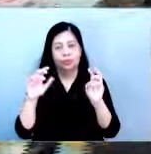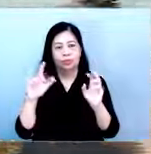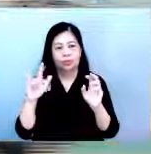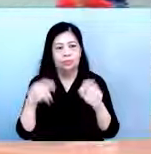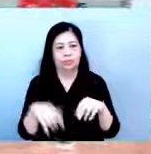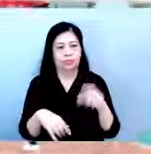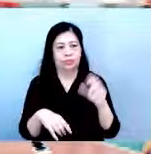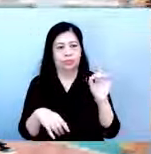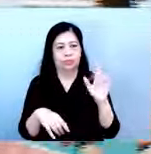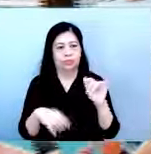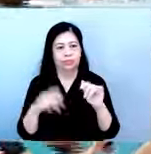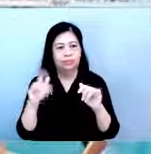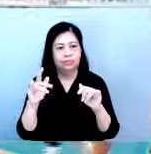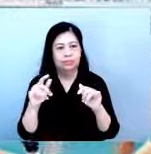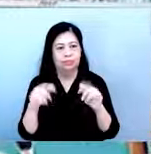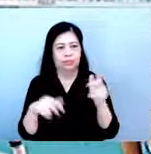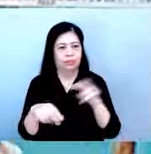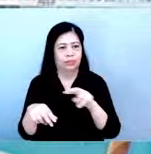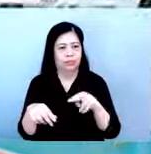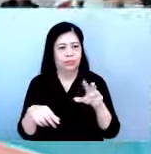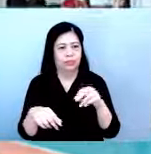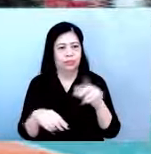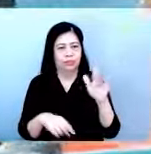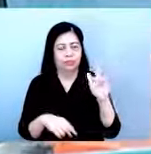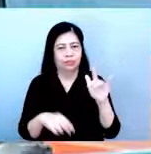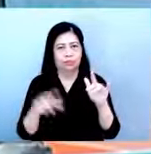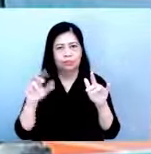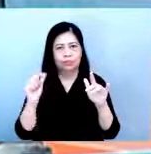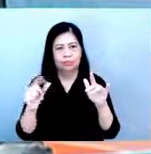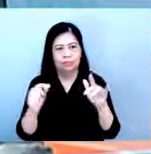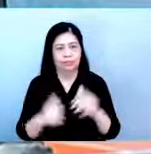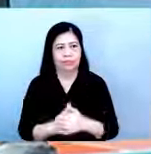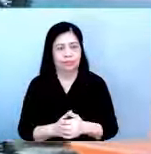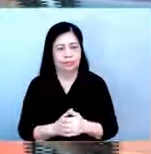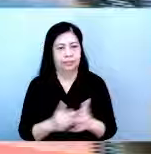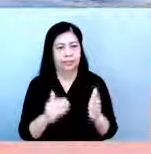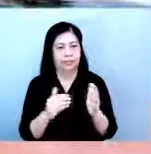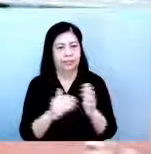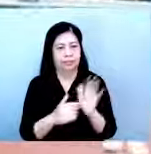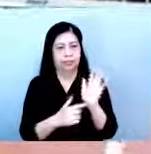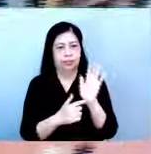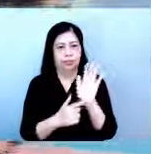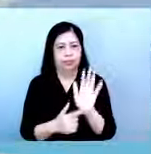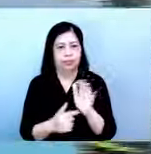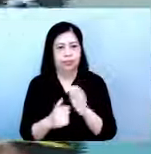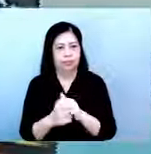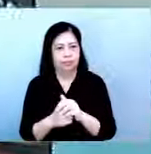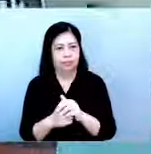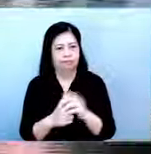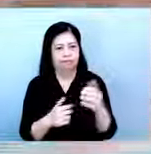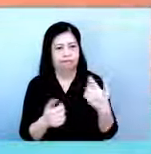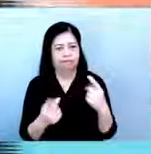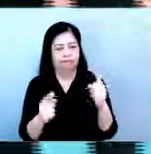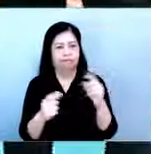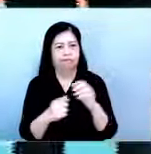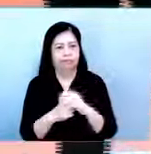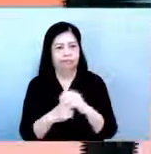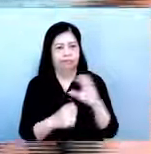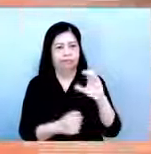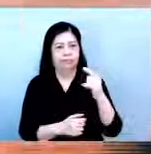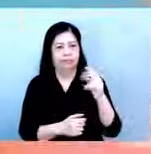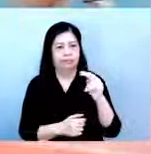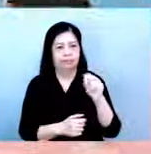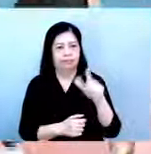25-20, 25-22, at 25-20. Muling nagpakitang gilas ang newly acquired libero ng Signal na si